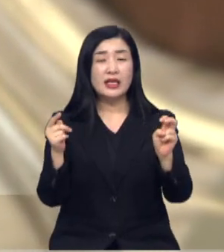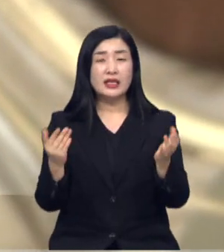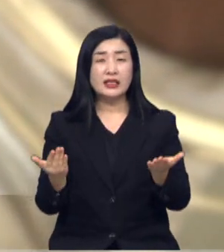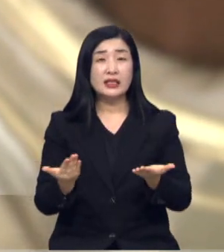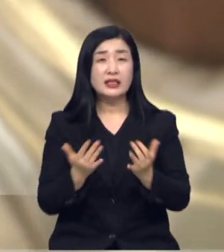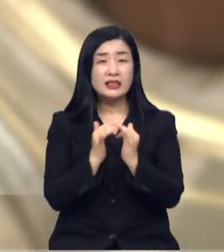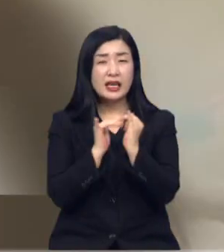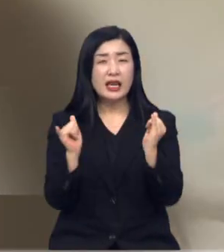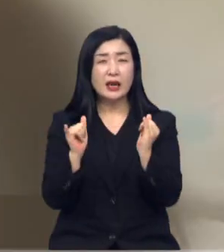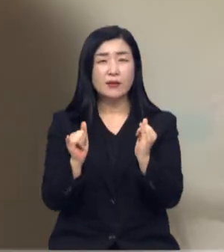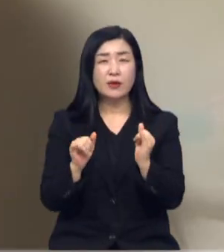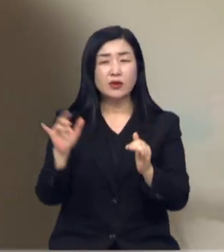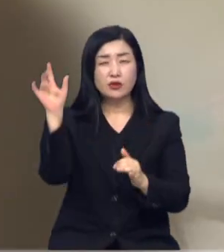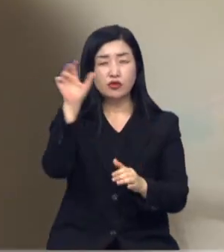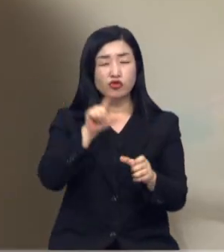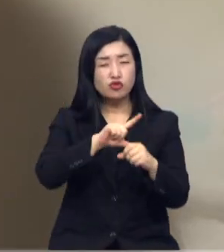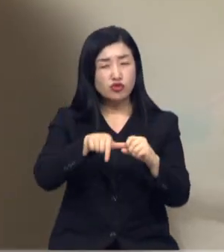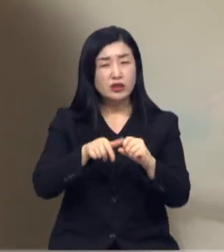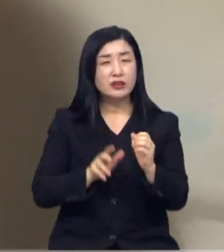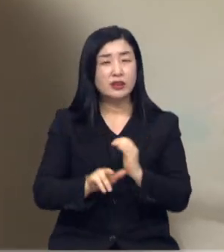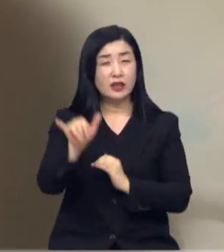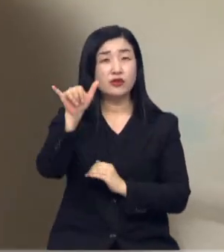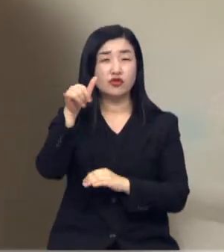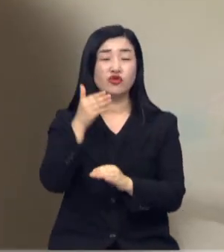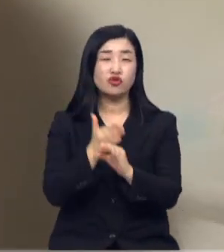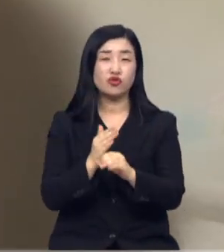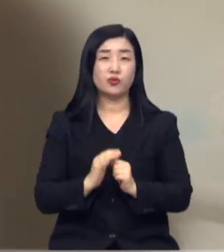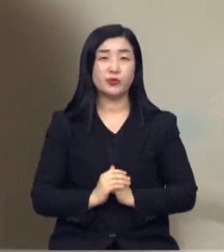수도권 유출도 이어지고 있습니다